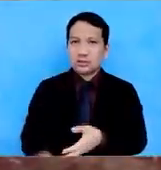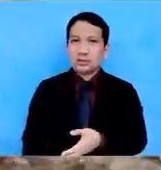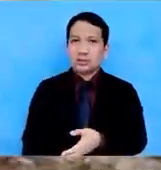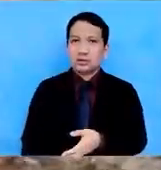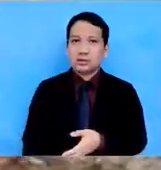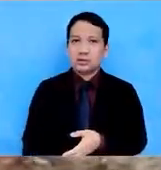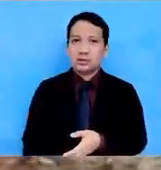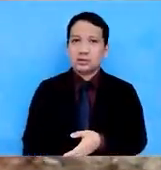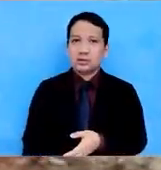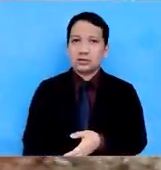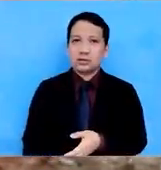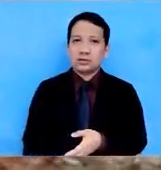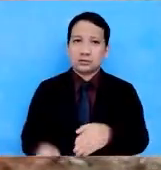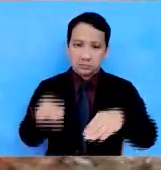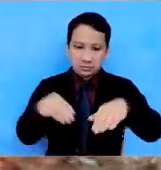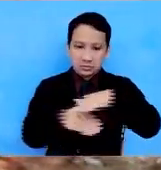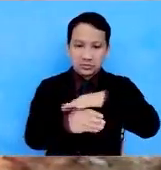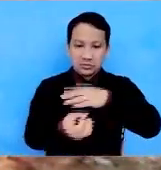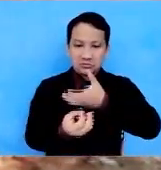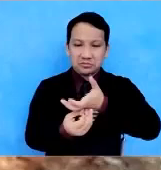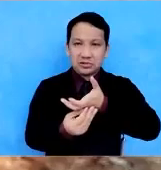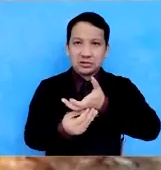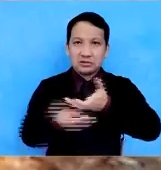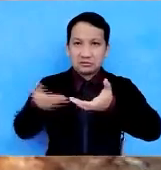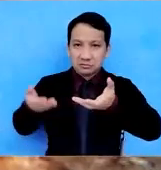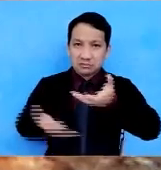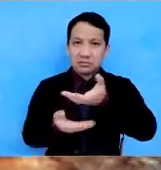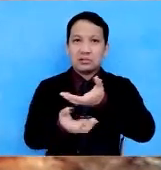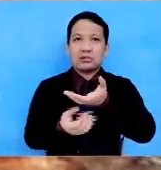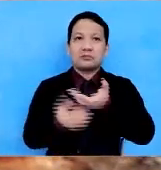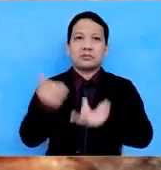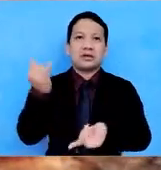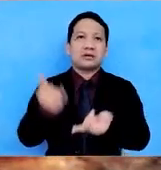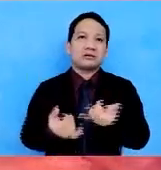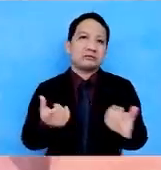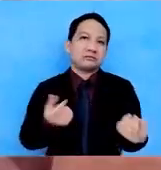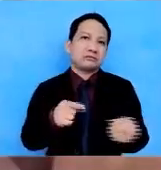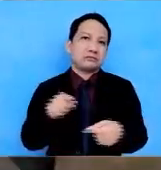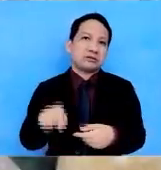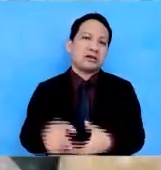bilang panggatong na lang ang kanilang huling hantungan.